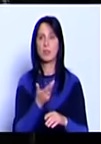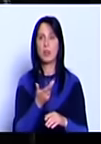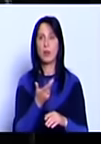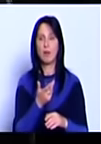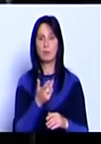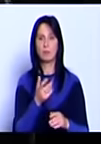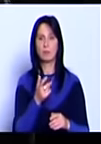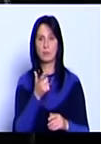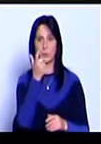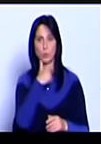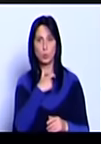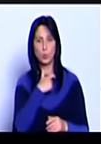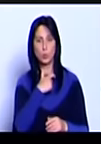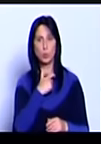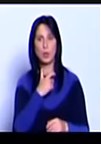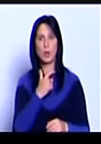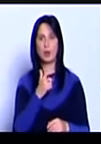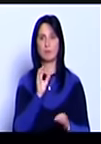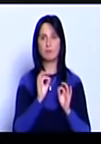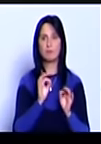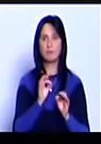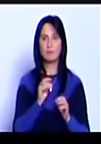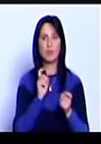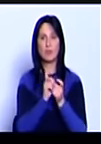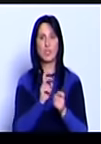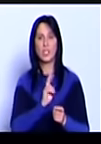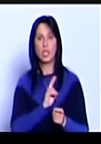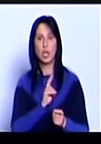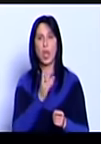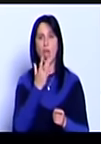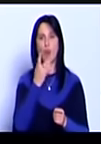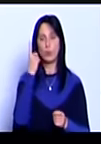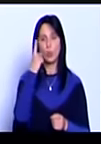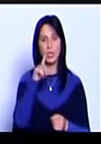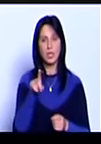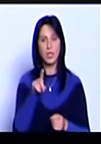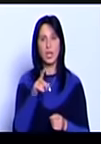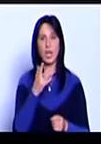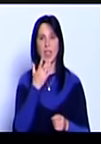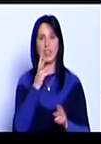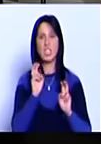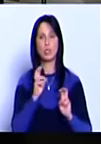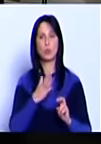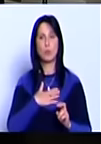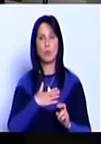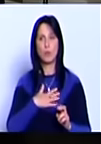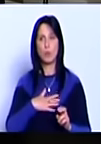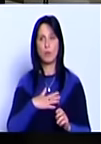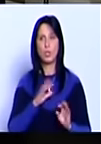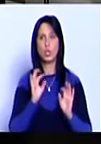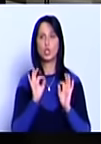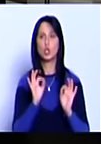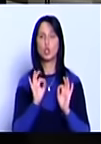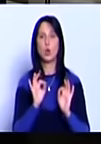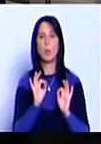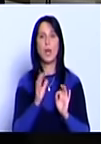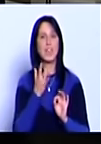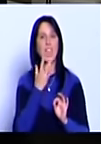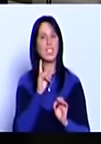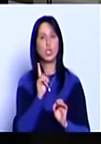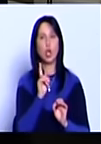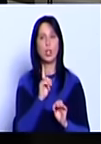კონსერვატიზმი, როგორც გავეცანით ქვენს პროგრამას, ეროვნული იდეა, ნაციონალიზმი, ზომიერი ისიც.